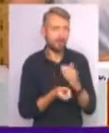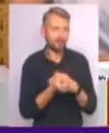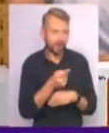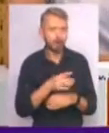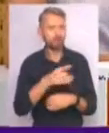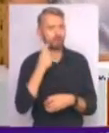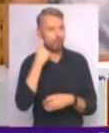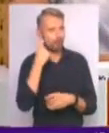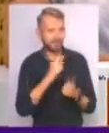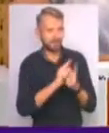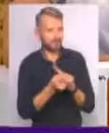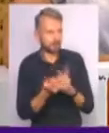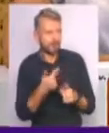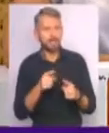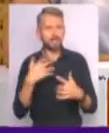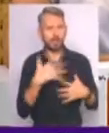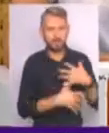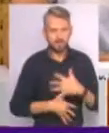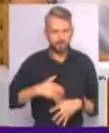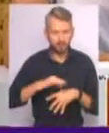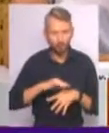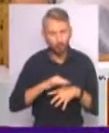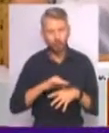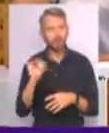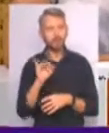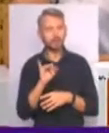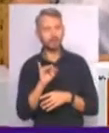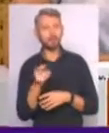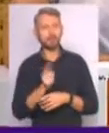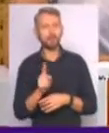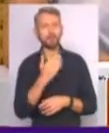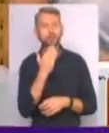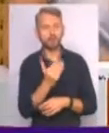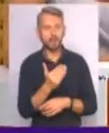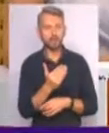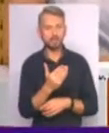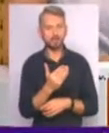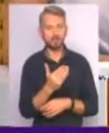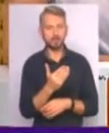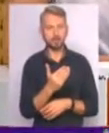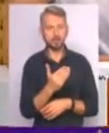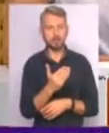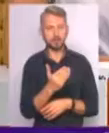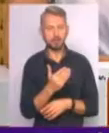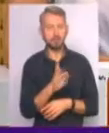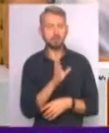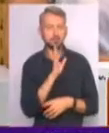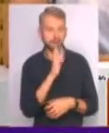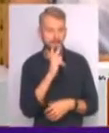Это изменения и обменных процессов кожи. И опять же, вот то, что спрашивала наша пациент. Зрительница,